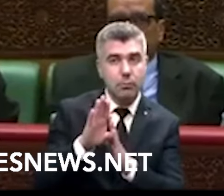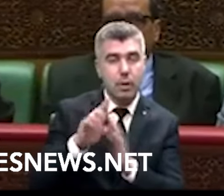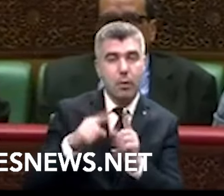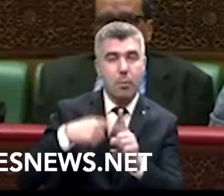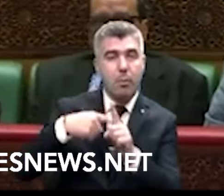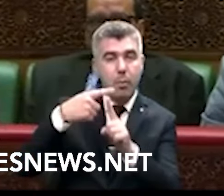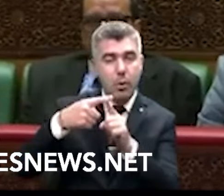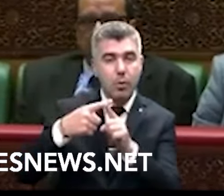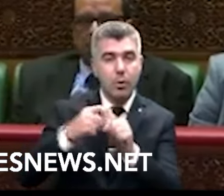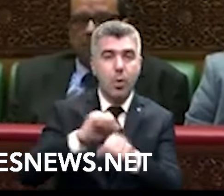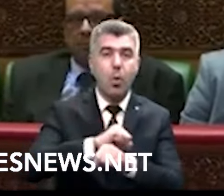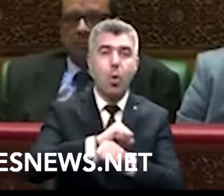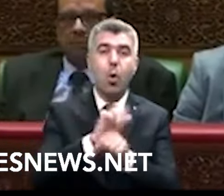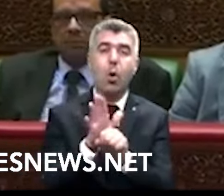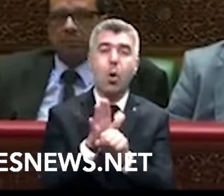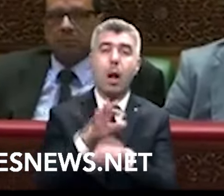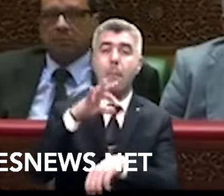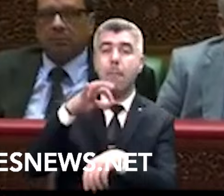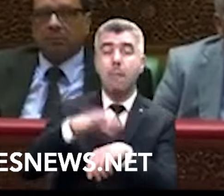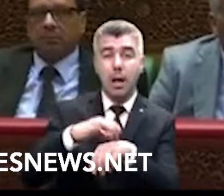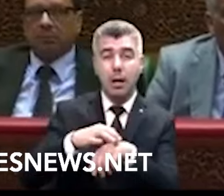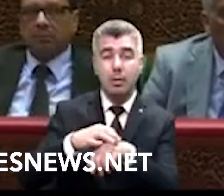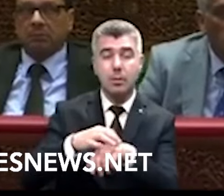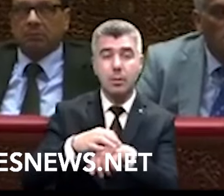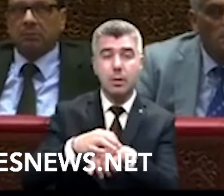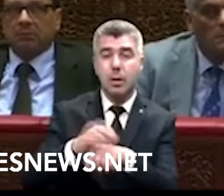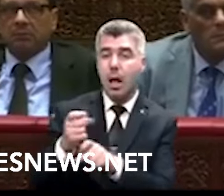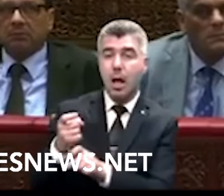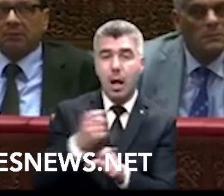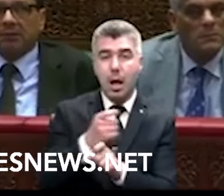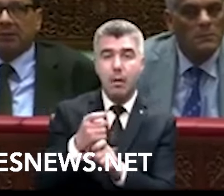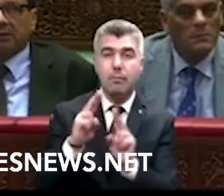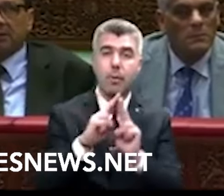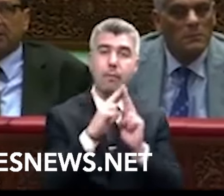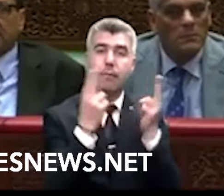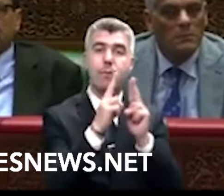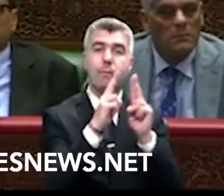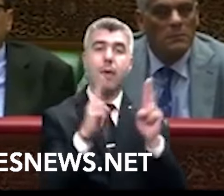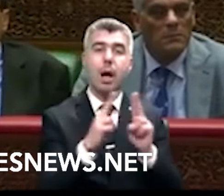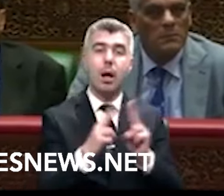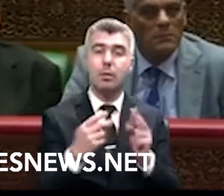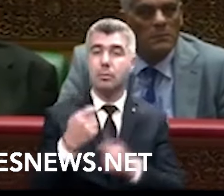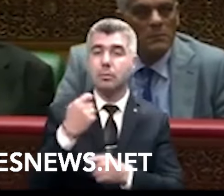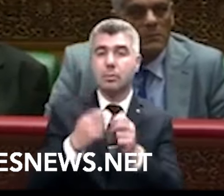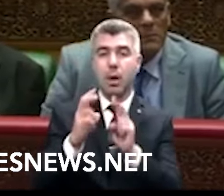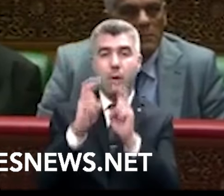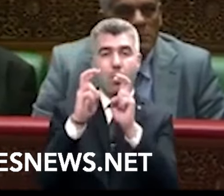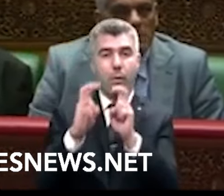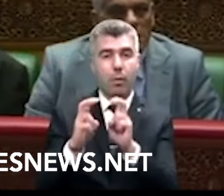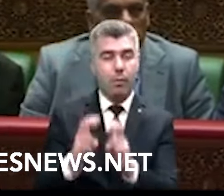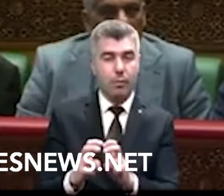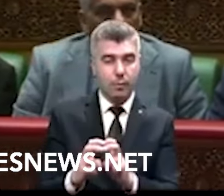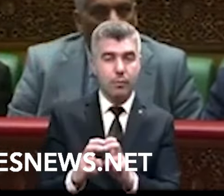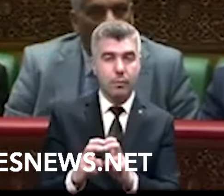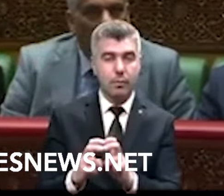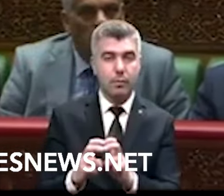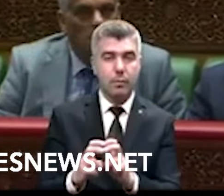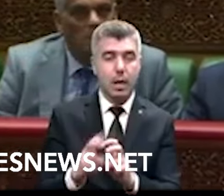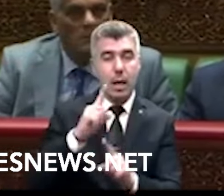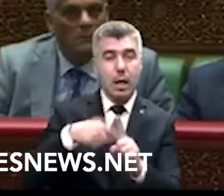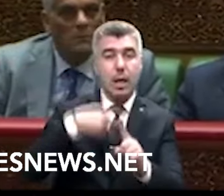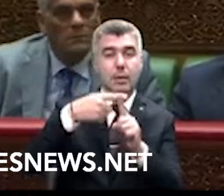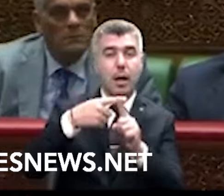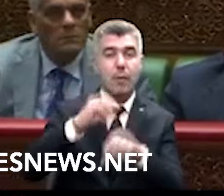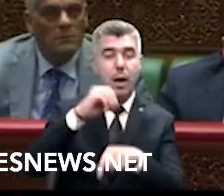مخلفات جائحه كورونا ازمات دوليه اثرت بشكل كبير عن الاقتصاد الوطني اضافه لهذا